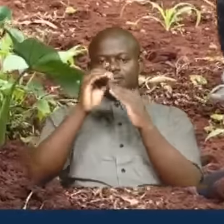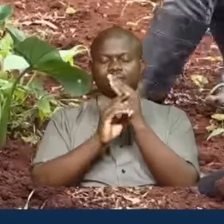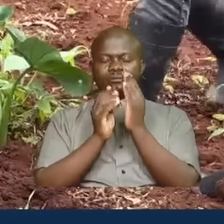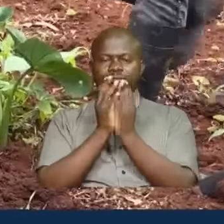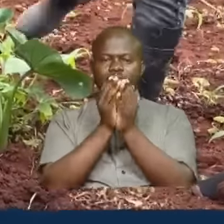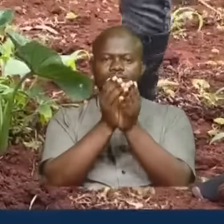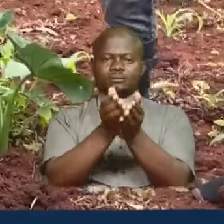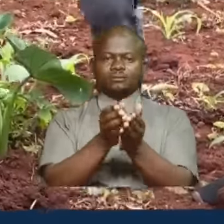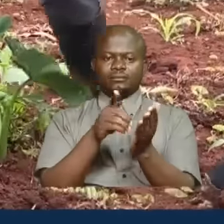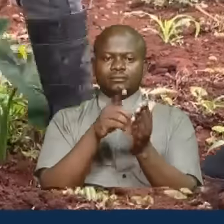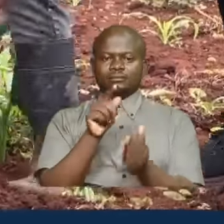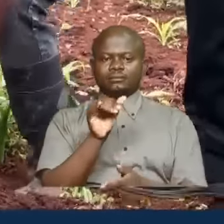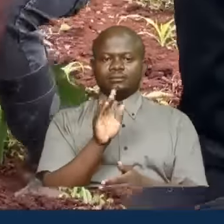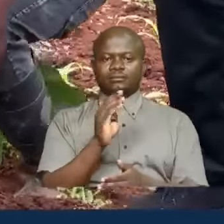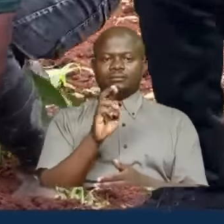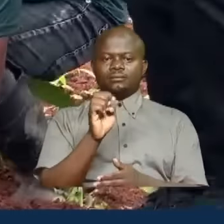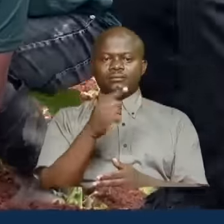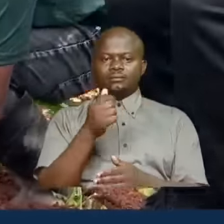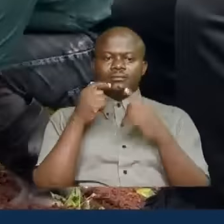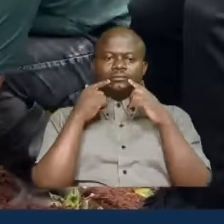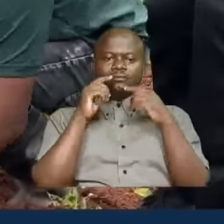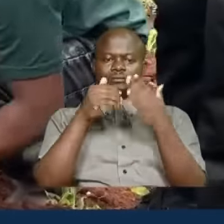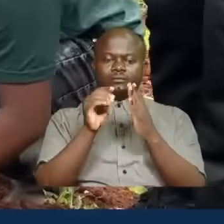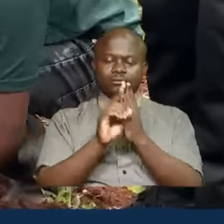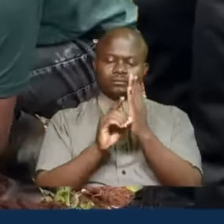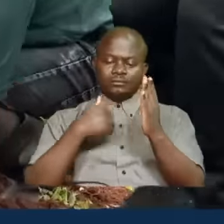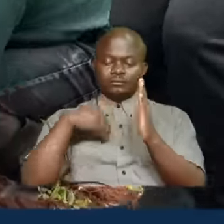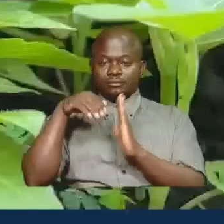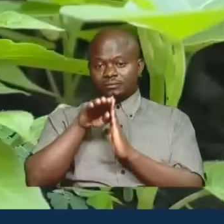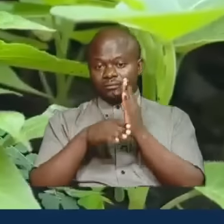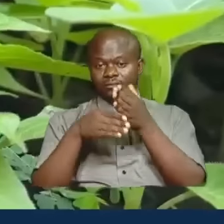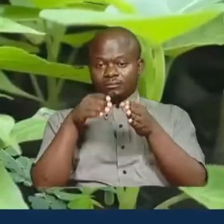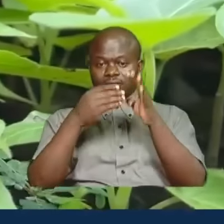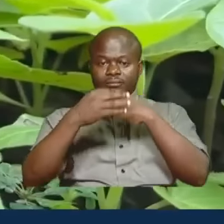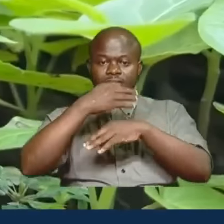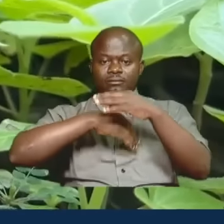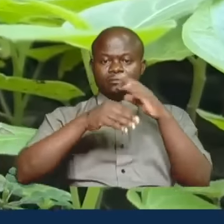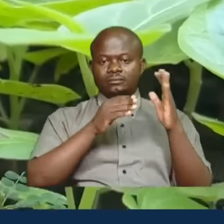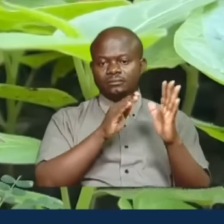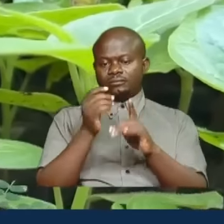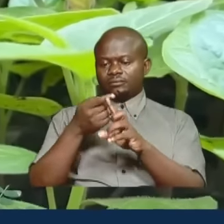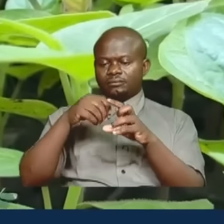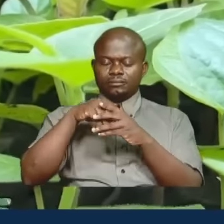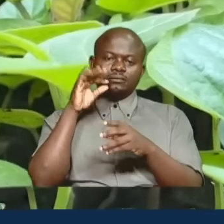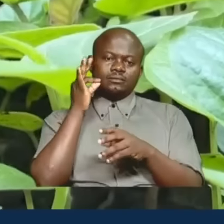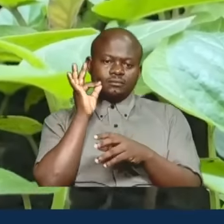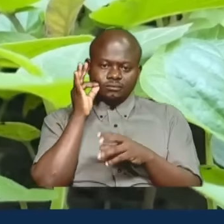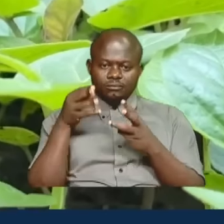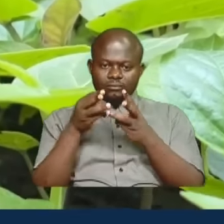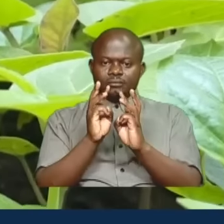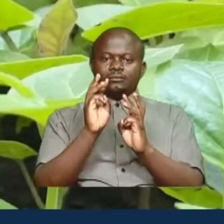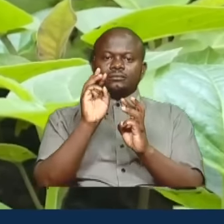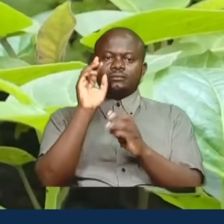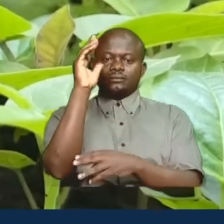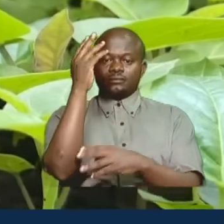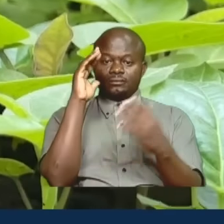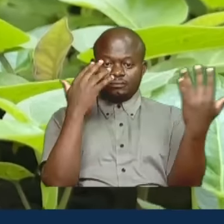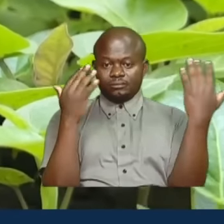Rusizi Dr. Kibiriga Niseti avuga ko aka karere gafite gahunda yo kubaka uruganda rutunganya ibikomoka ku mbuto ku buryo ibi biti biri